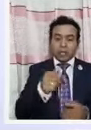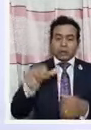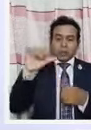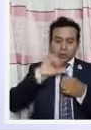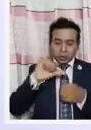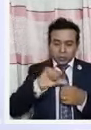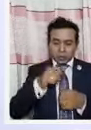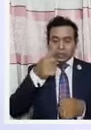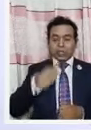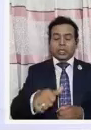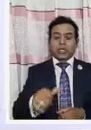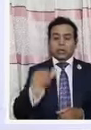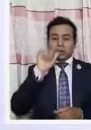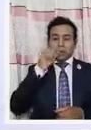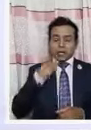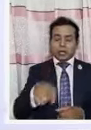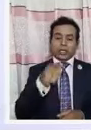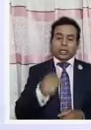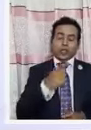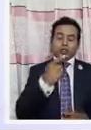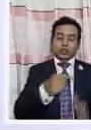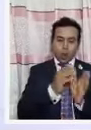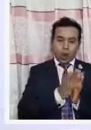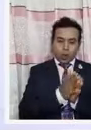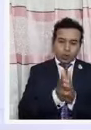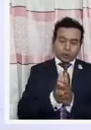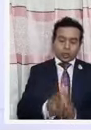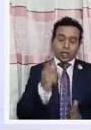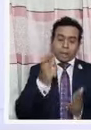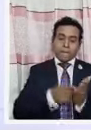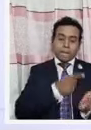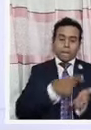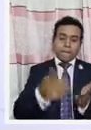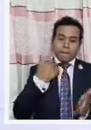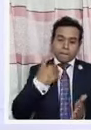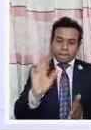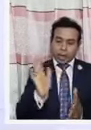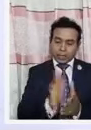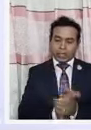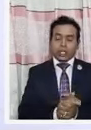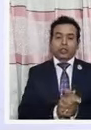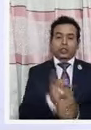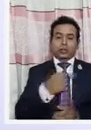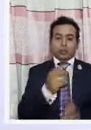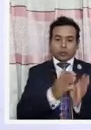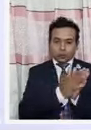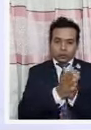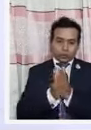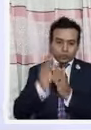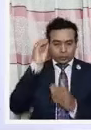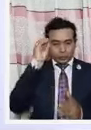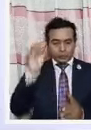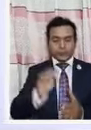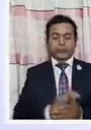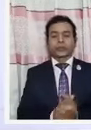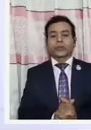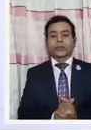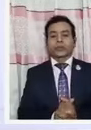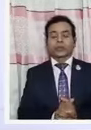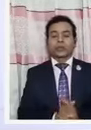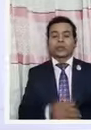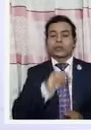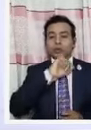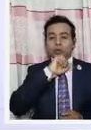যারা ধূমপান করছেন মাদক গ্রহণ করছেন তাদের জন্য ঝুঁকি বেশি কাজে অবশ্যই ধূমপান যে কোনো ধরনের তামাক তামাকজাত